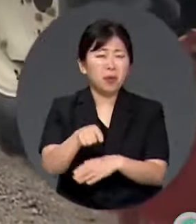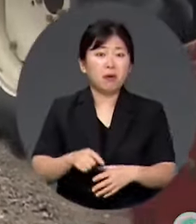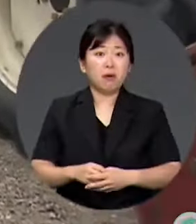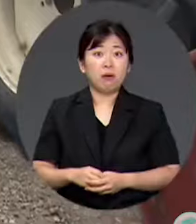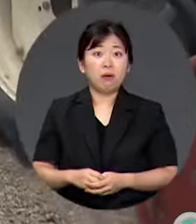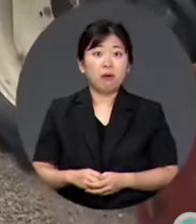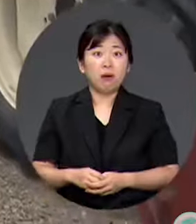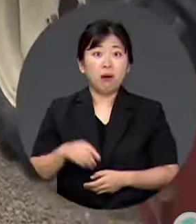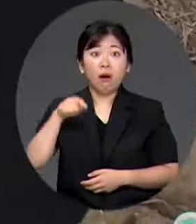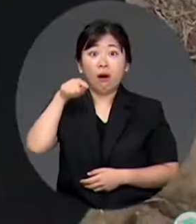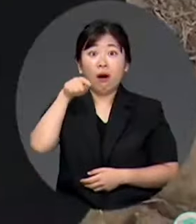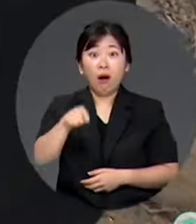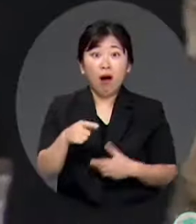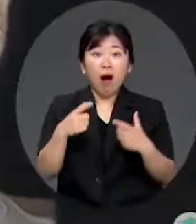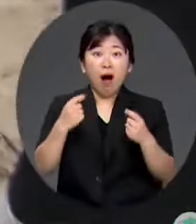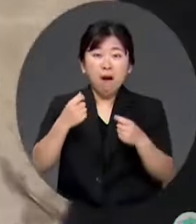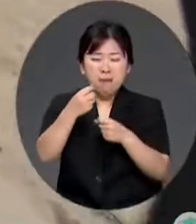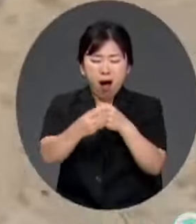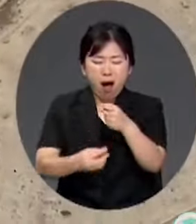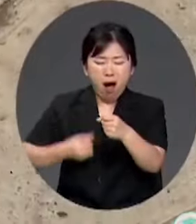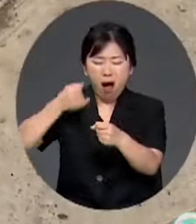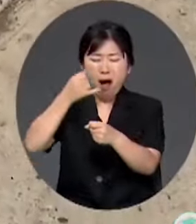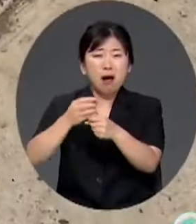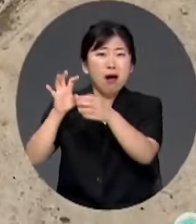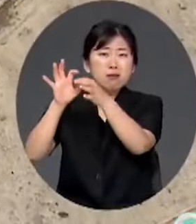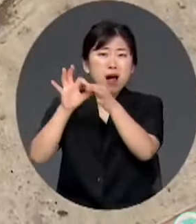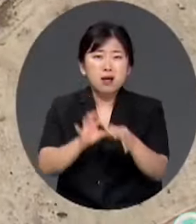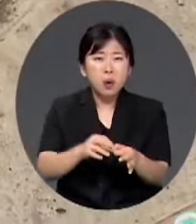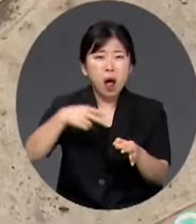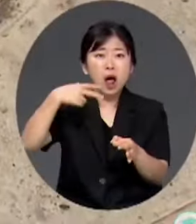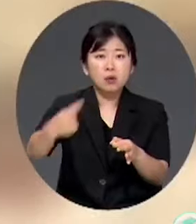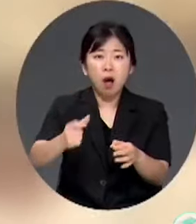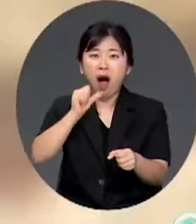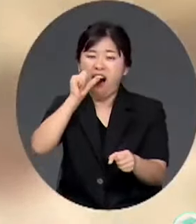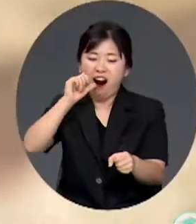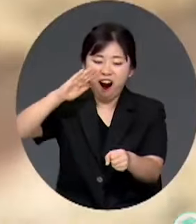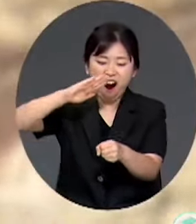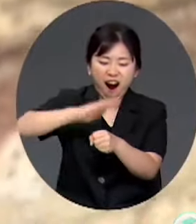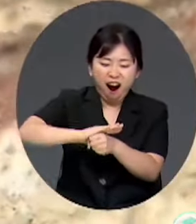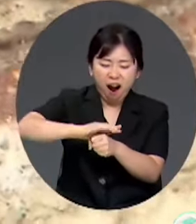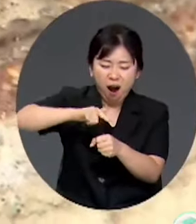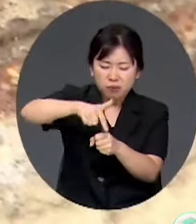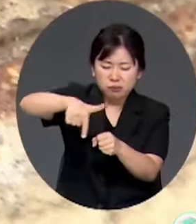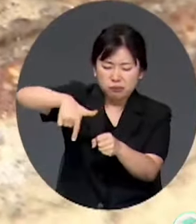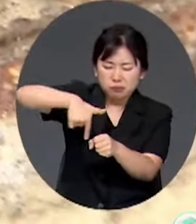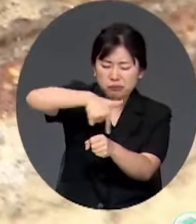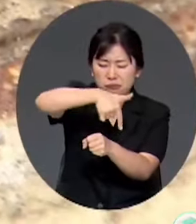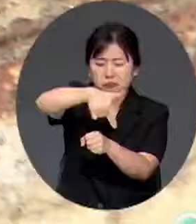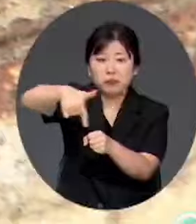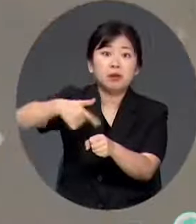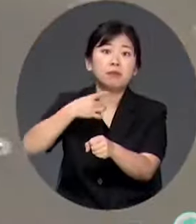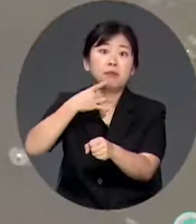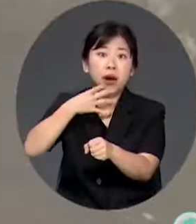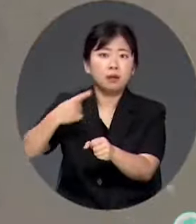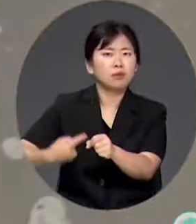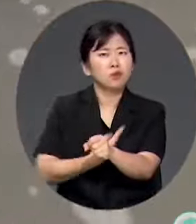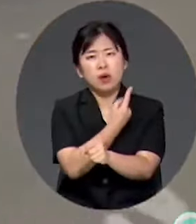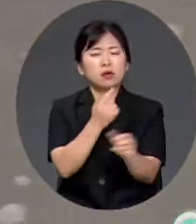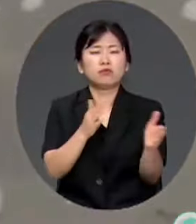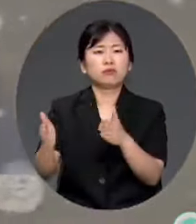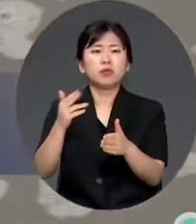반복된 문제에도 지자체는 여전히 뚜껑에 구멍을 맞고 고정하는 질식 처방만 했을뿐입니다